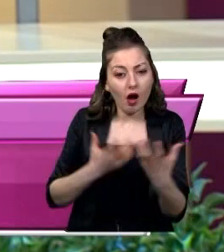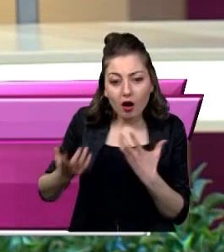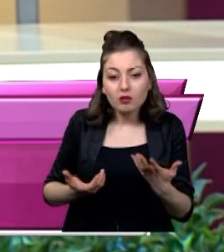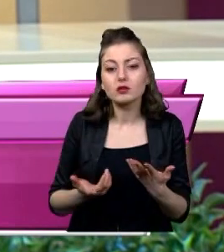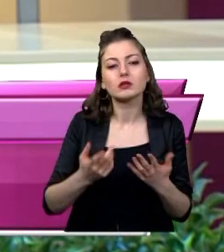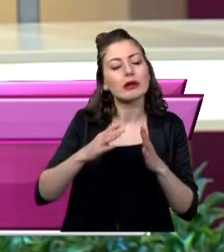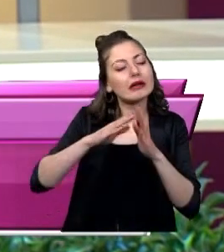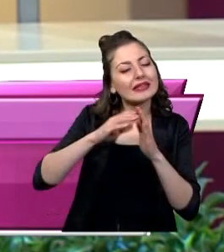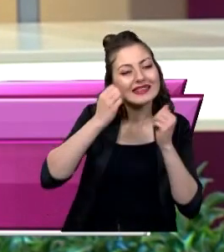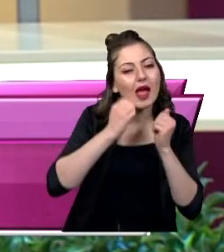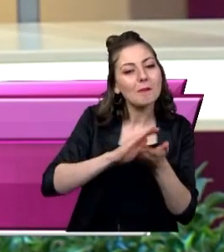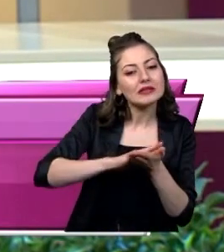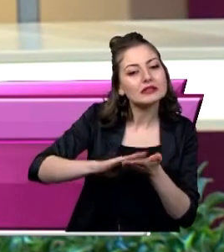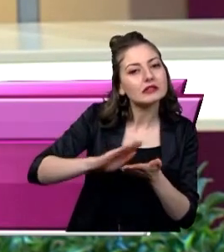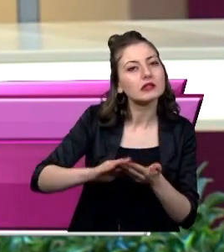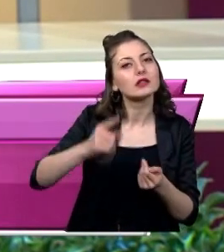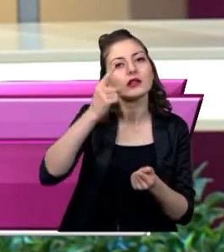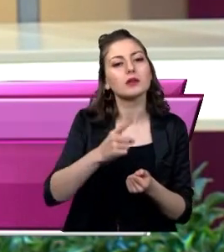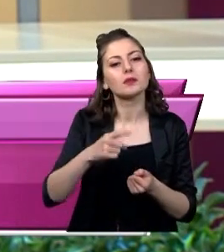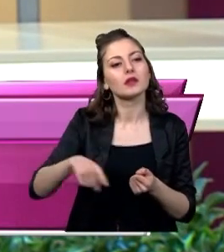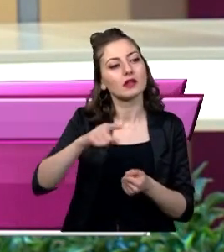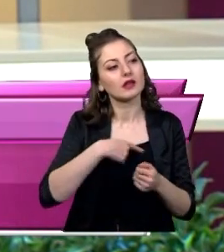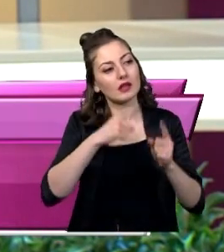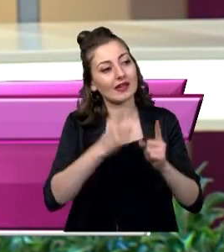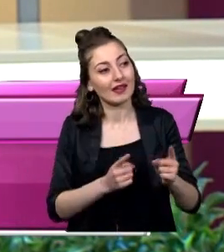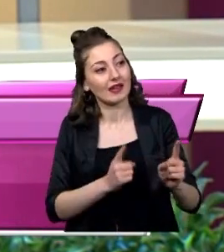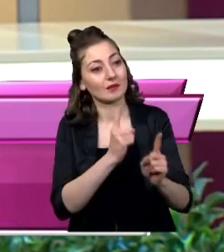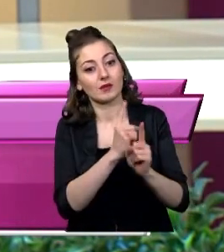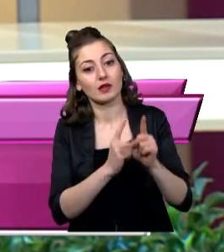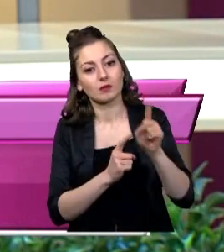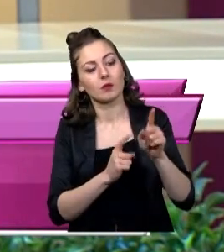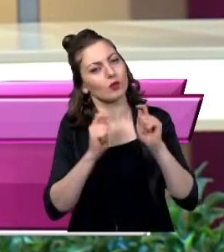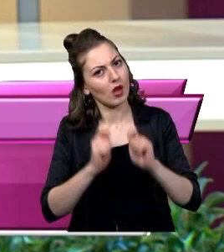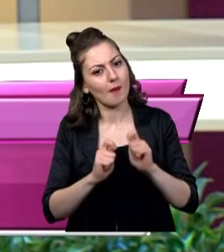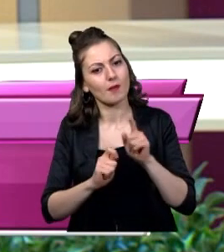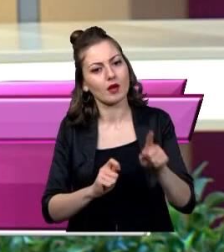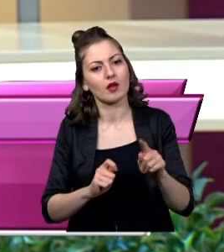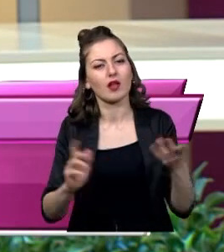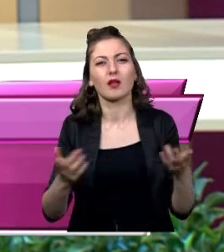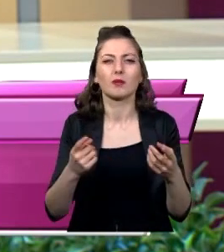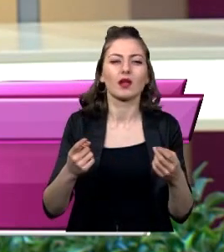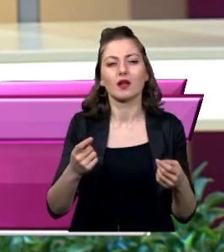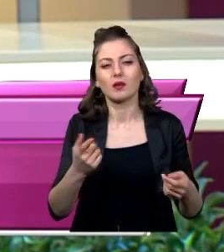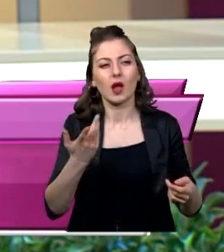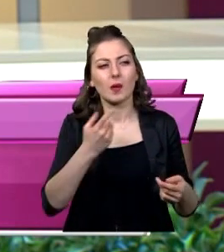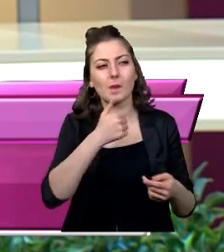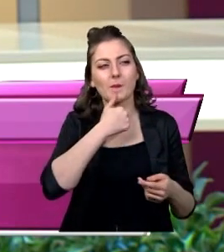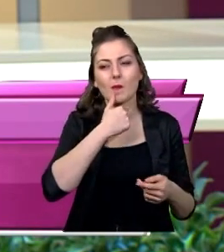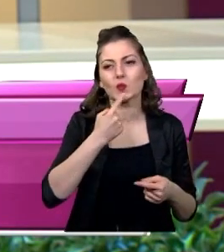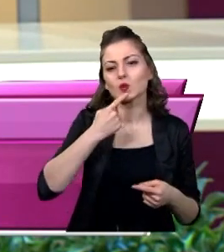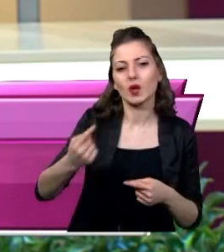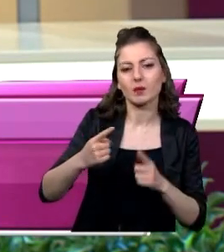bir arınsın ondan sonra gerekirse Bizim eşlerimiz de bunu yapalım biz Aslında anne babanın bu